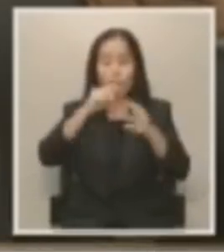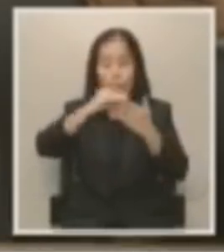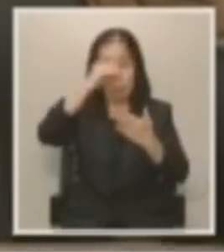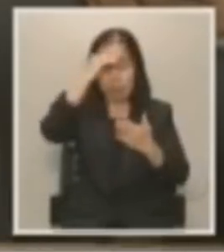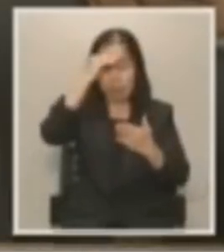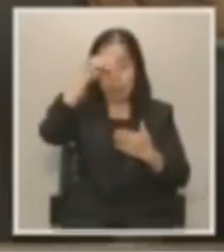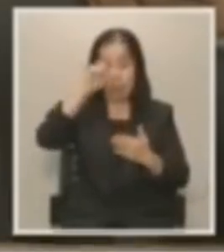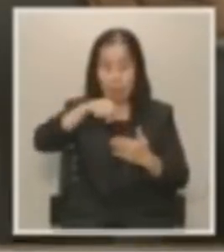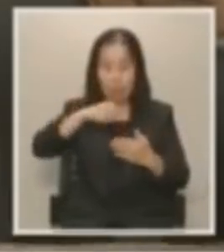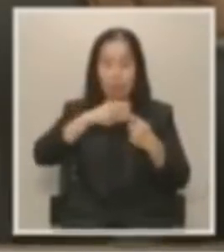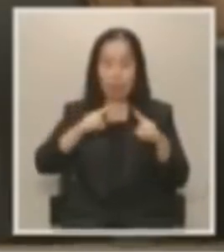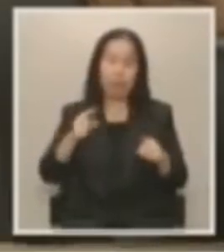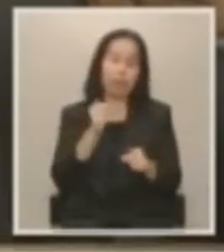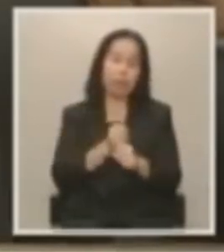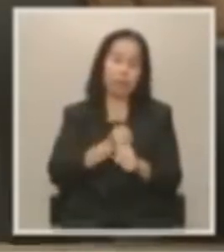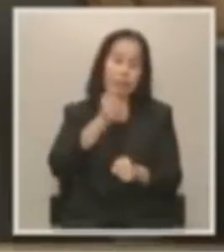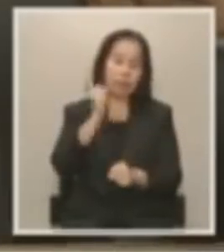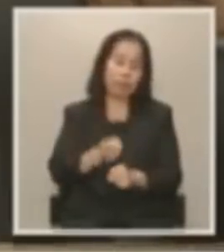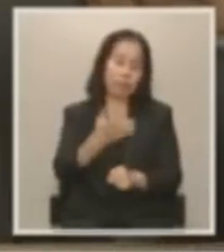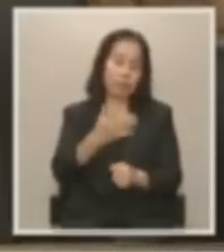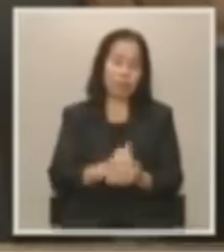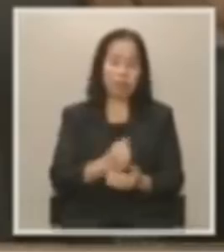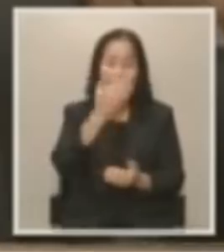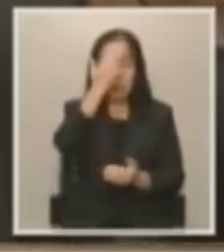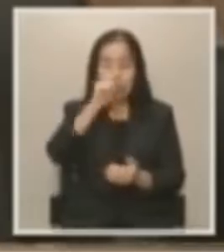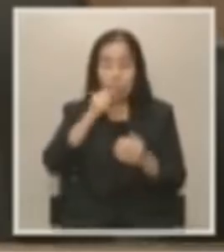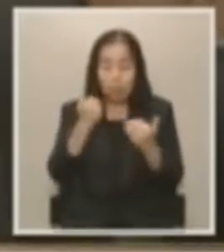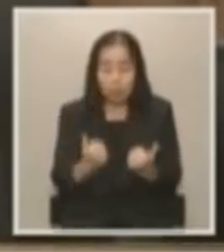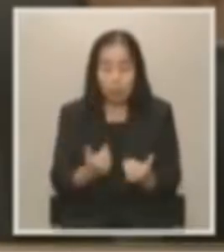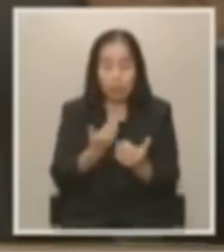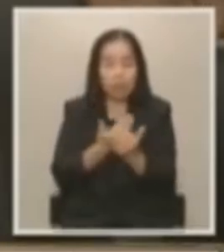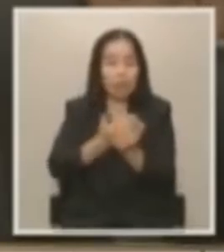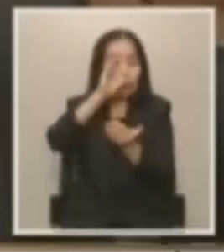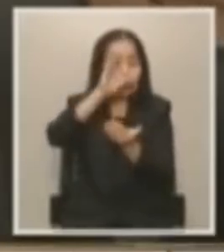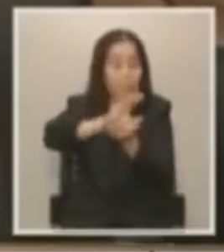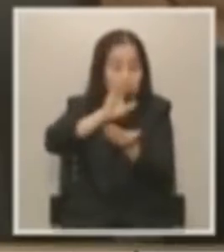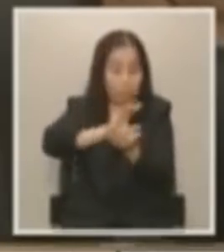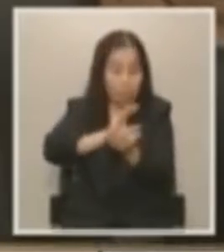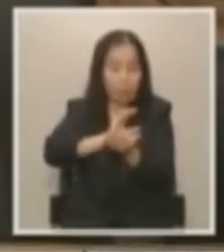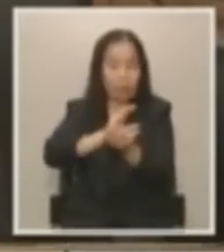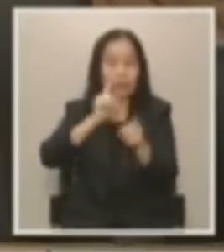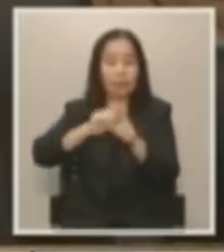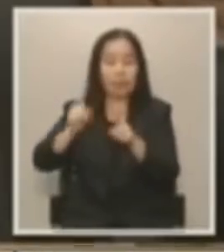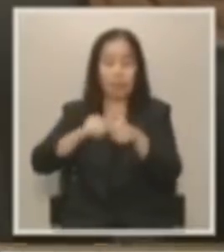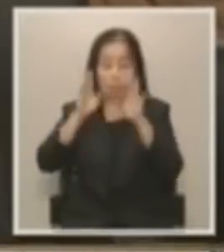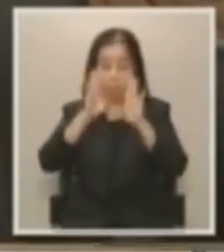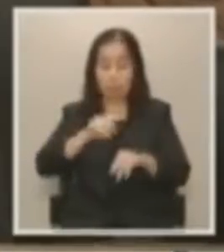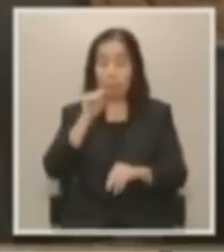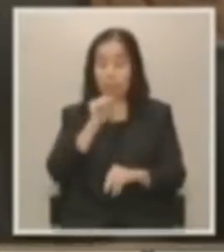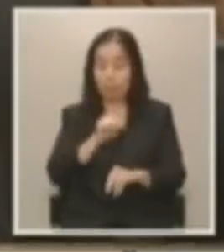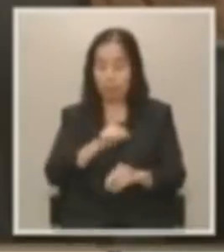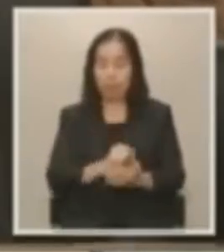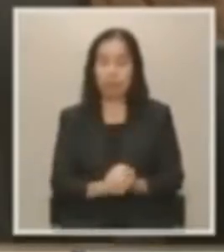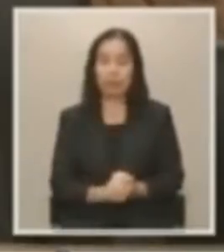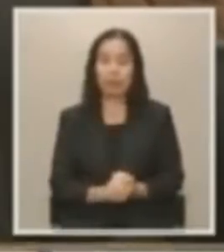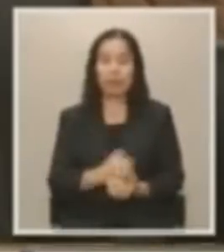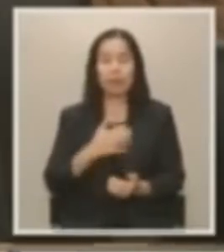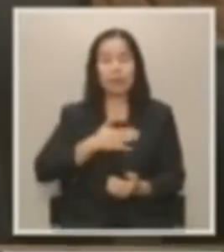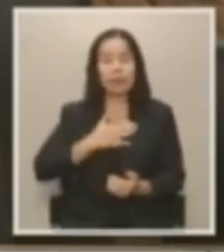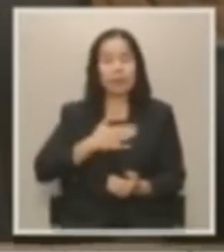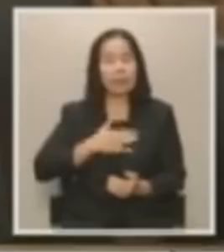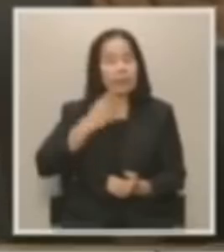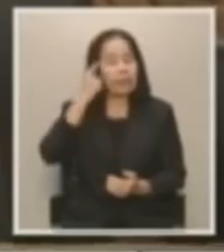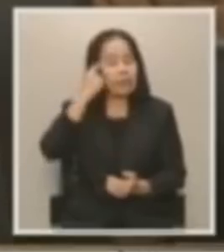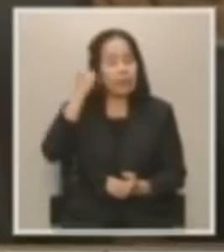แต่ท่านทำไม่ได้จริงค่ะเพราะณตอนนี้จากงบประมาณและการจัดสรรงบประมาณลักษณะนี้ดิฉันเห็นอย่างเดียว